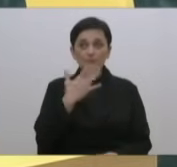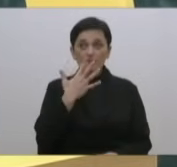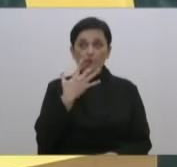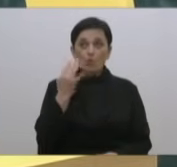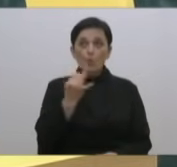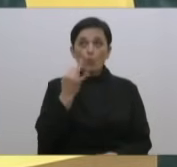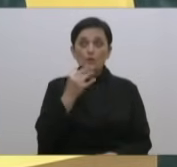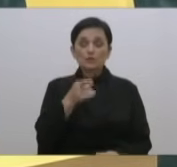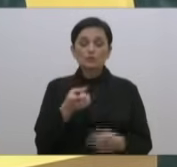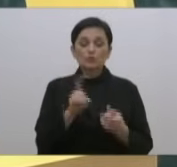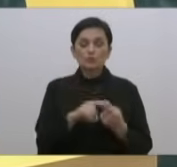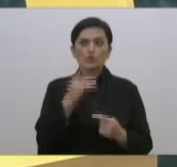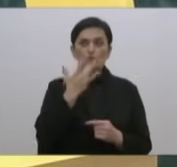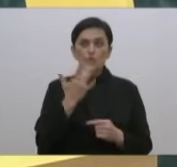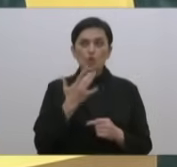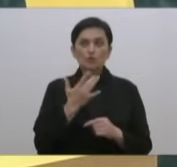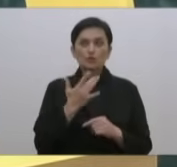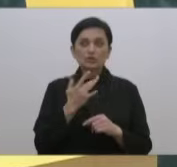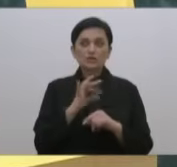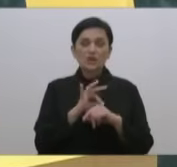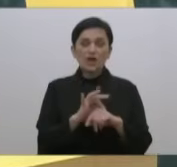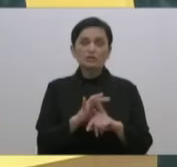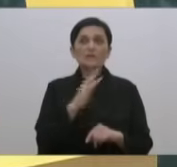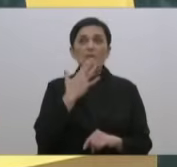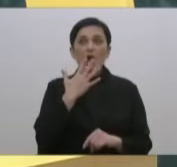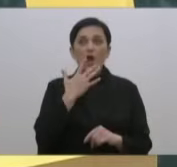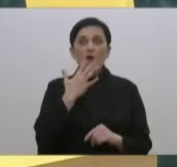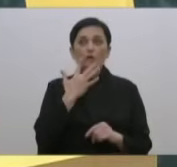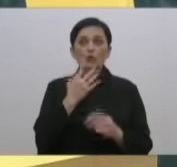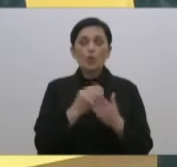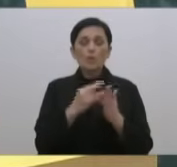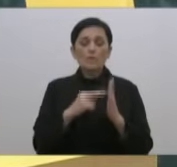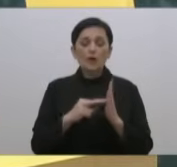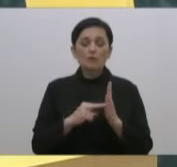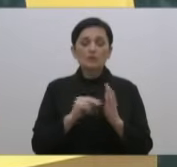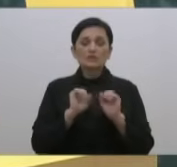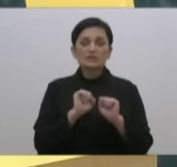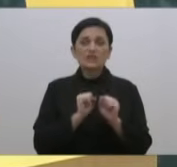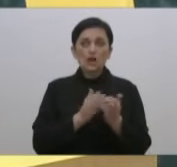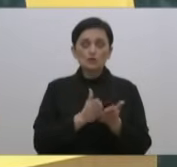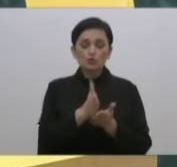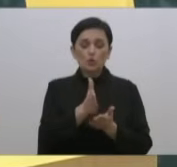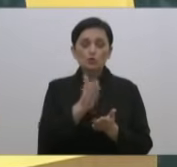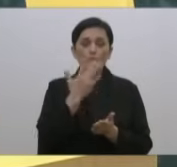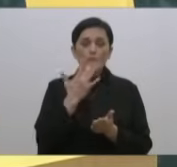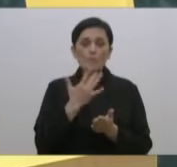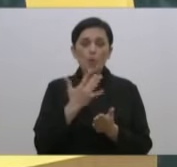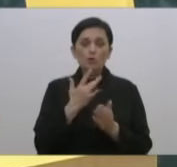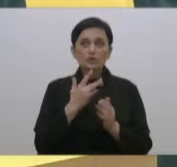ეროვნულ ინტერესებზე დაფუძნებული პოლიტიკის გატარება, ეროვნული ფასეულობების დაცვაზე ორიენტირებული პოლიტიკის